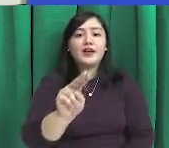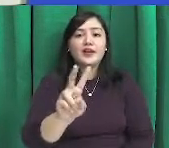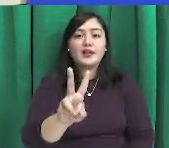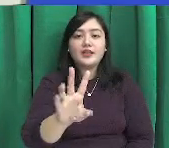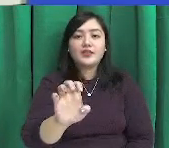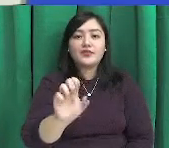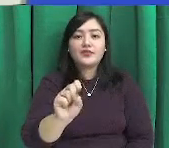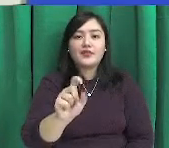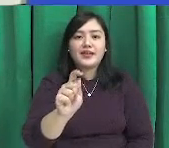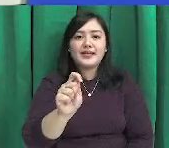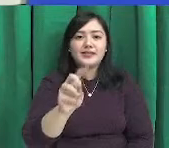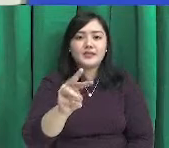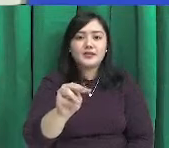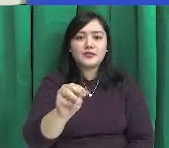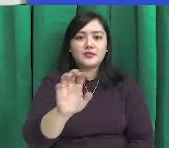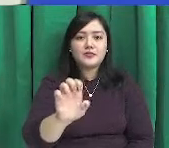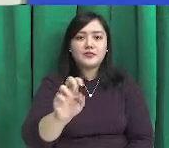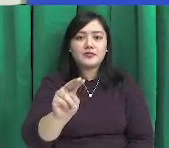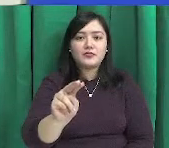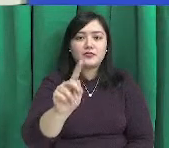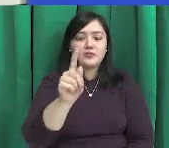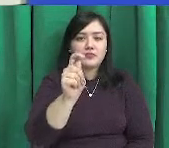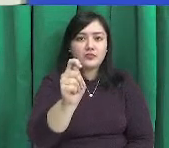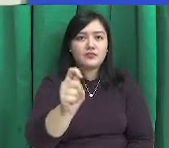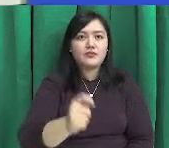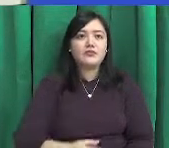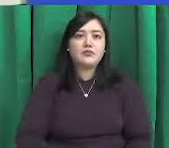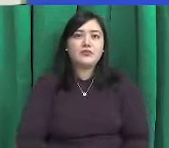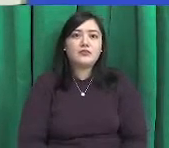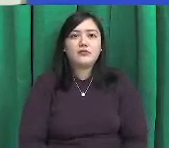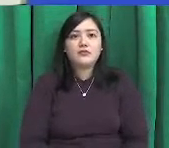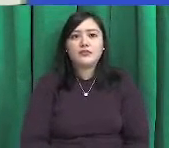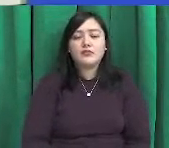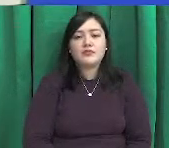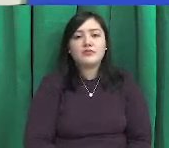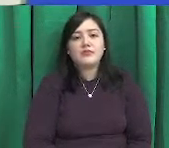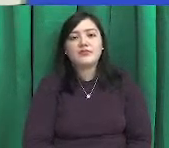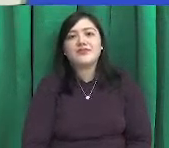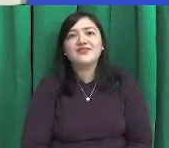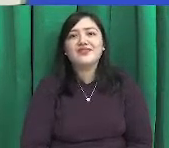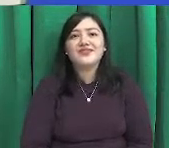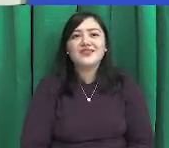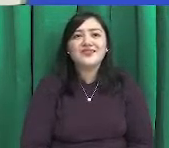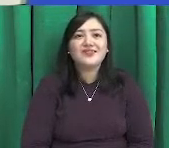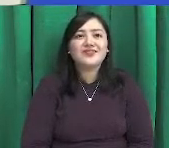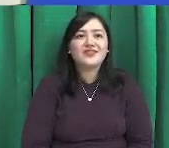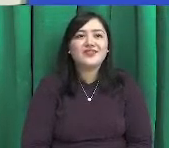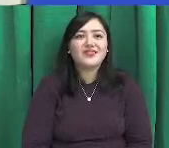ROI niya ay kukunin din doon sa mga investment ninyo? Ayun na nga yung kanyang business